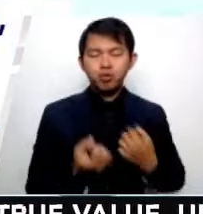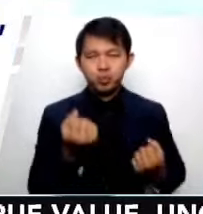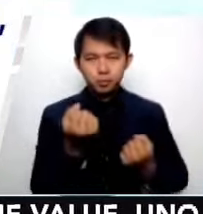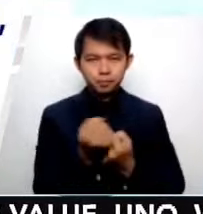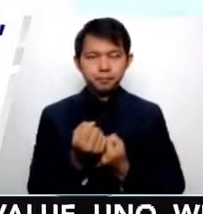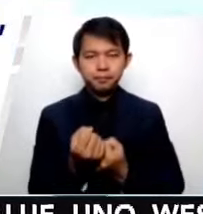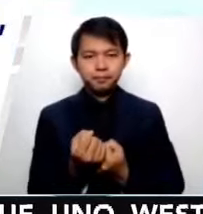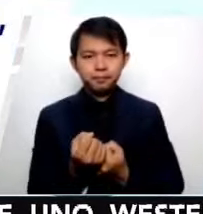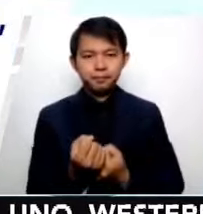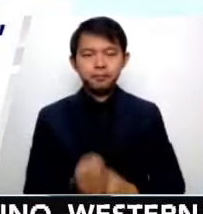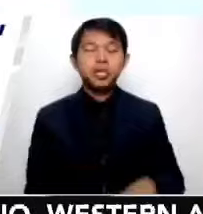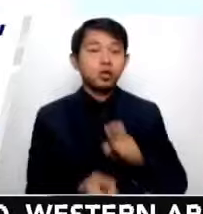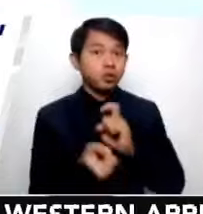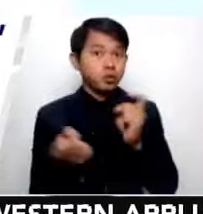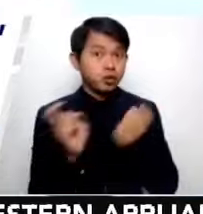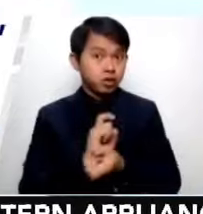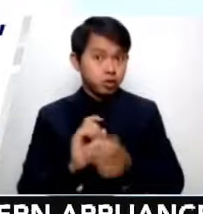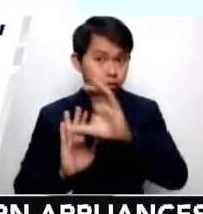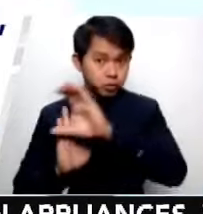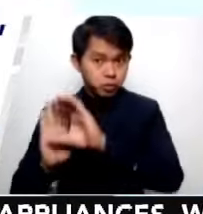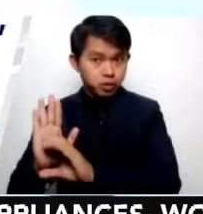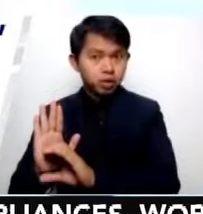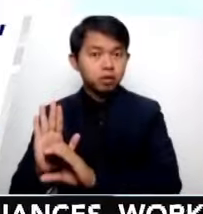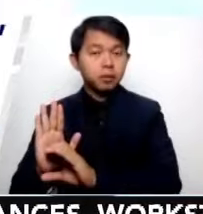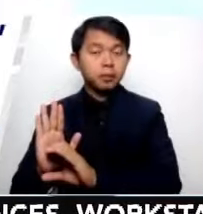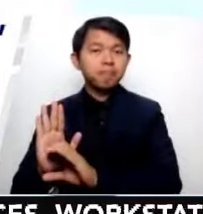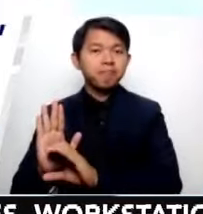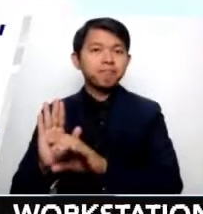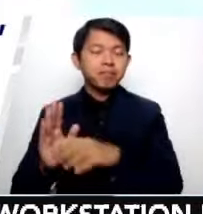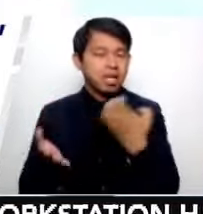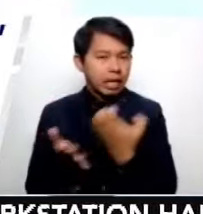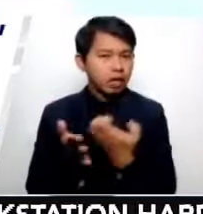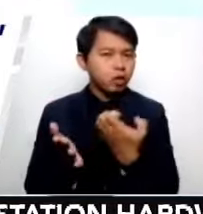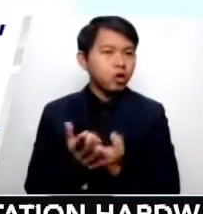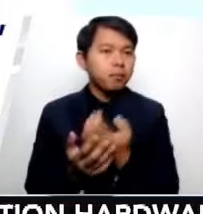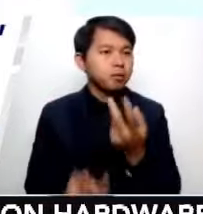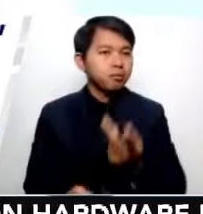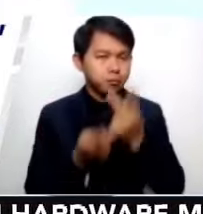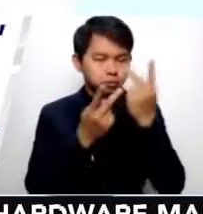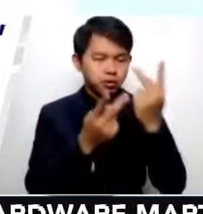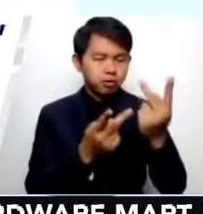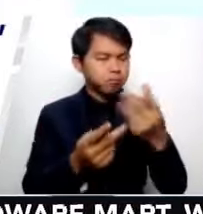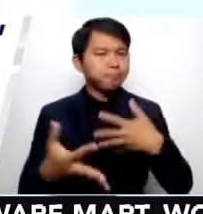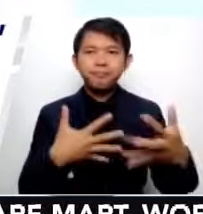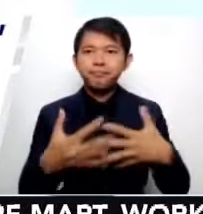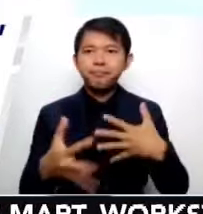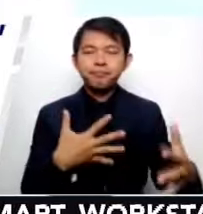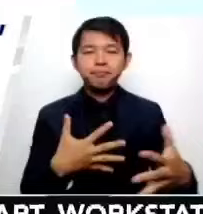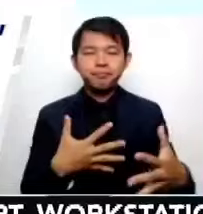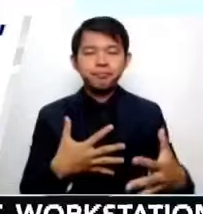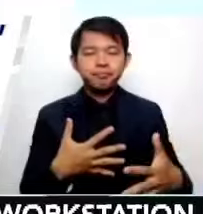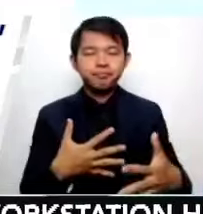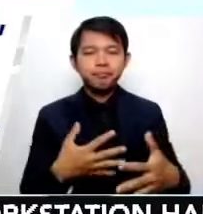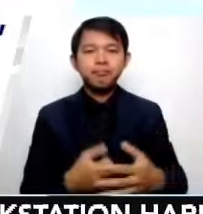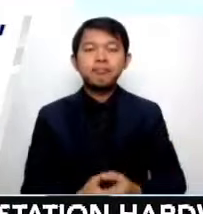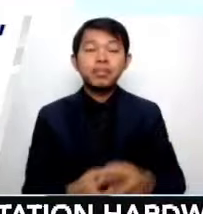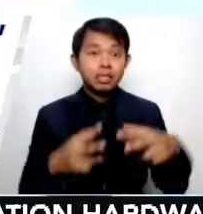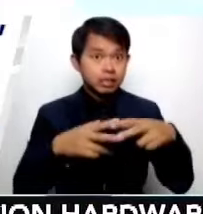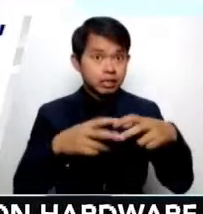changes in the constitution, economic provisions, whatever. Even the